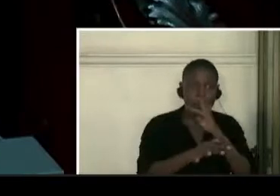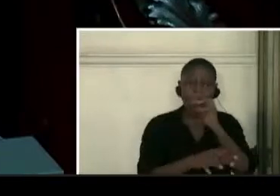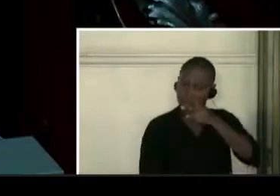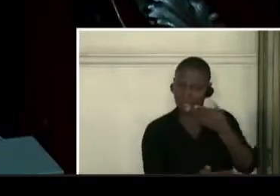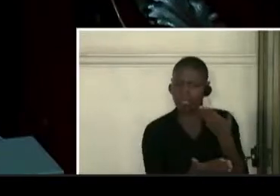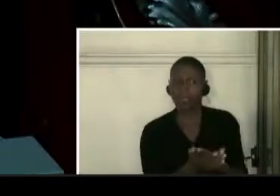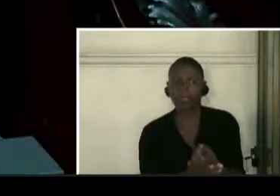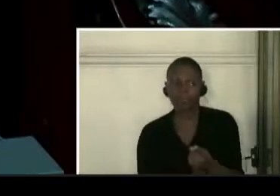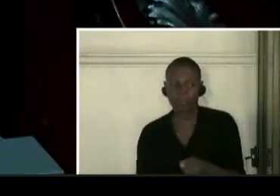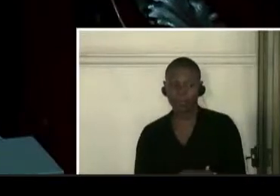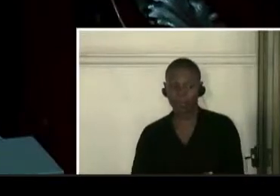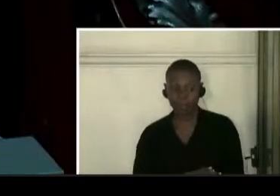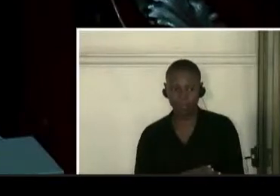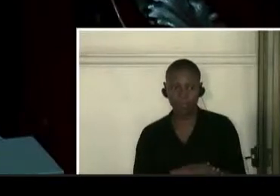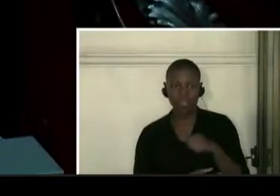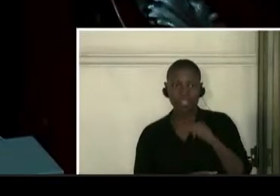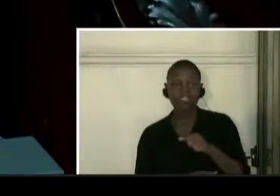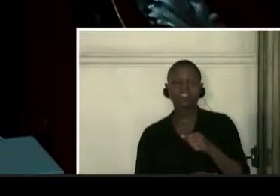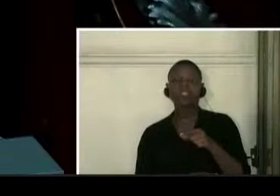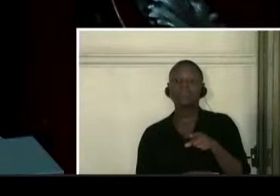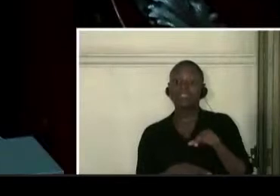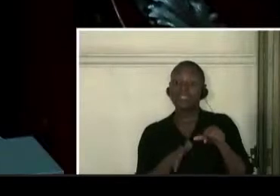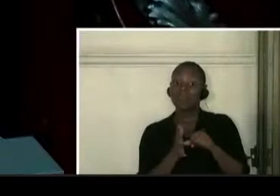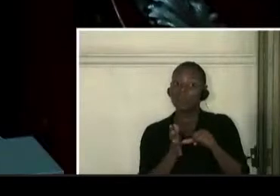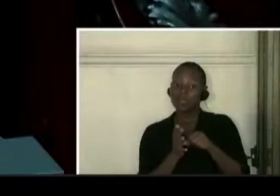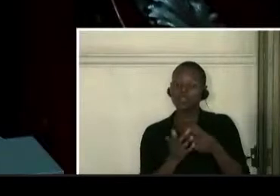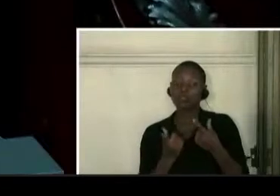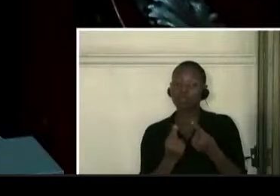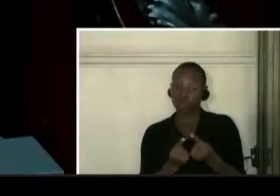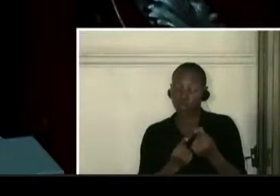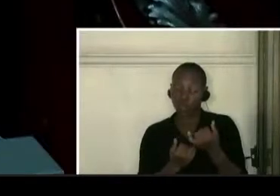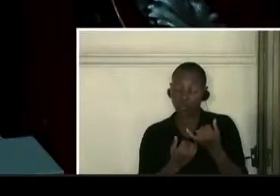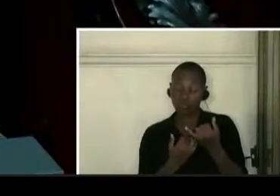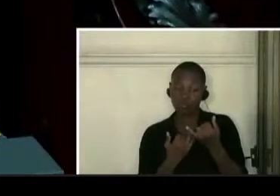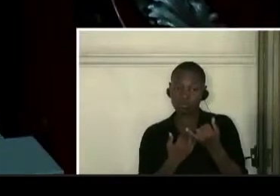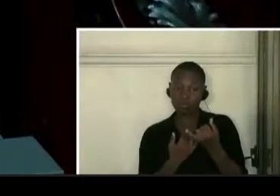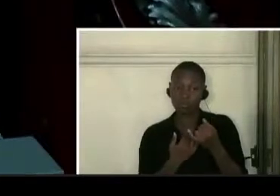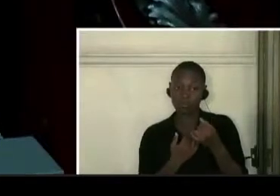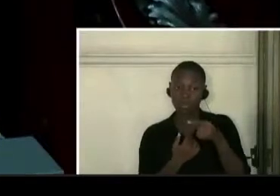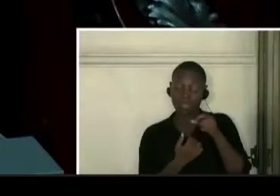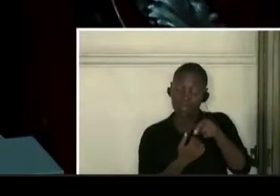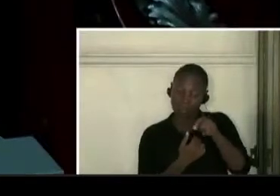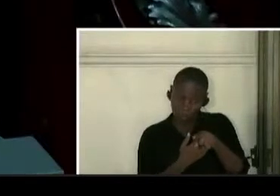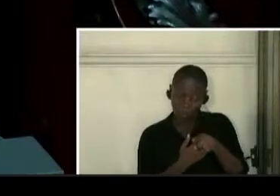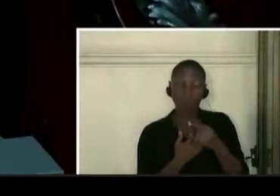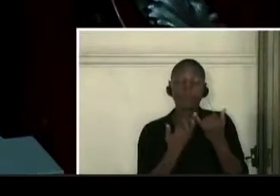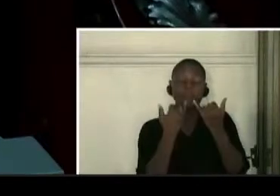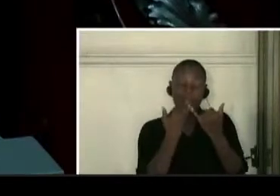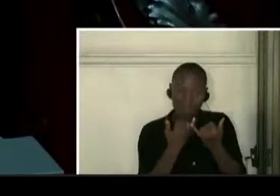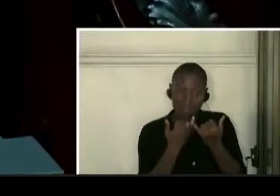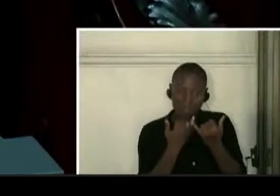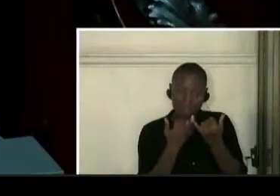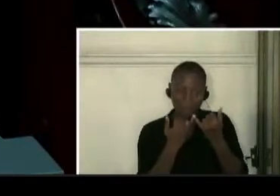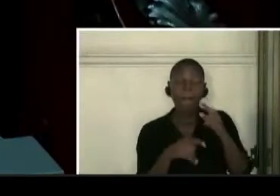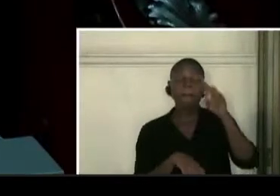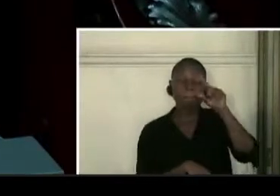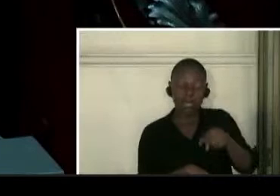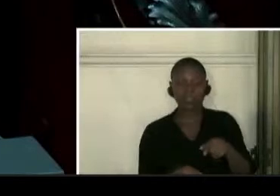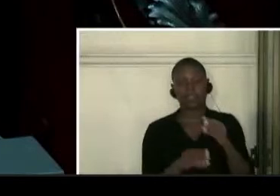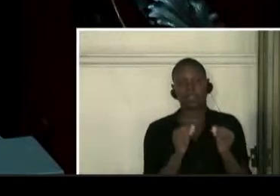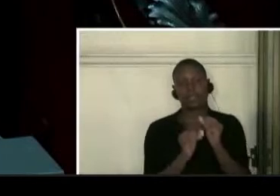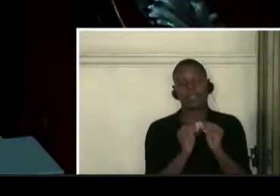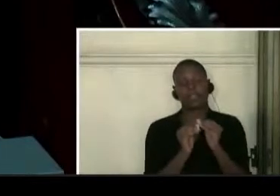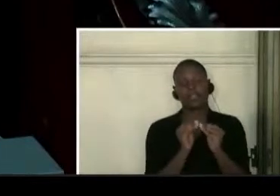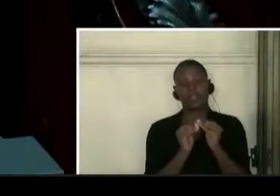is a need to enforce plumber efficiently. Ngiyajabula ke ngoba ngongoshe ukubeke ngokusobala